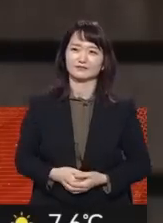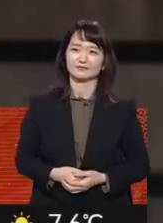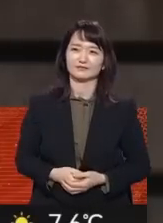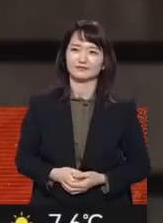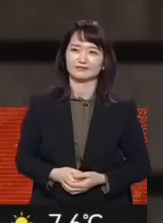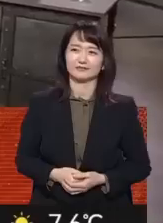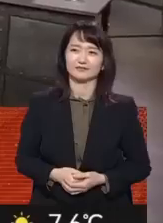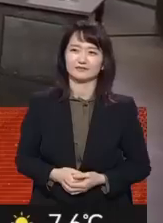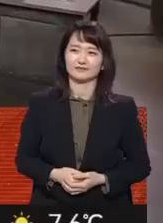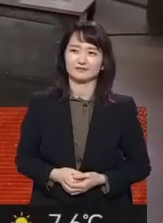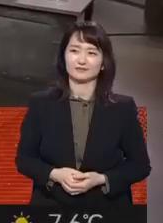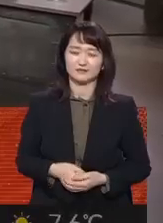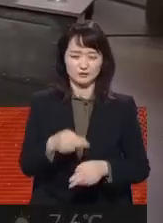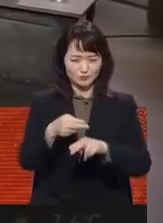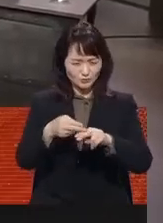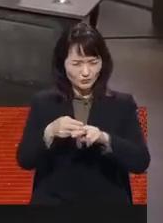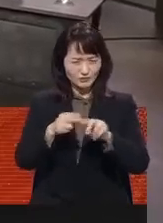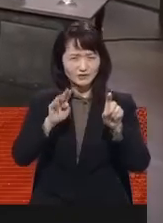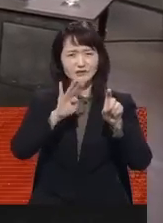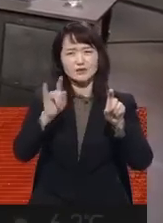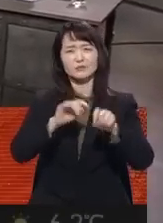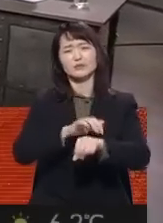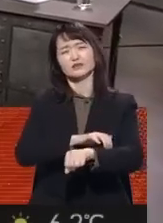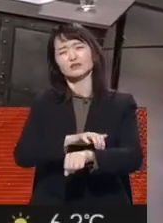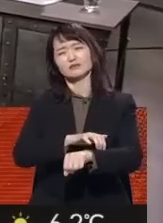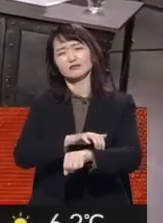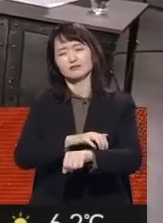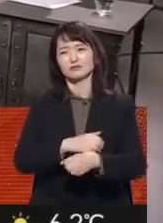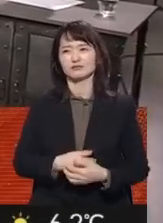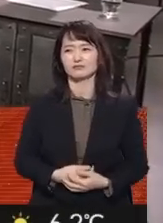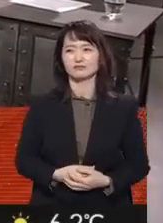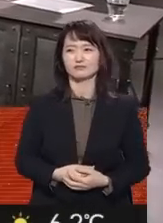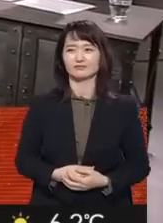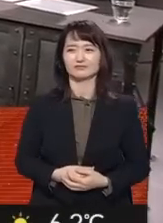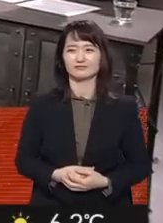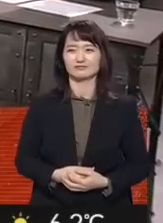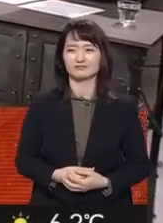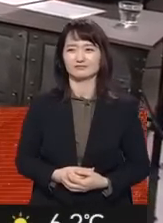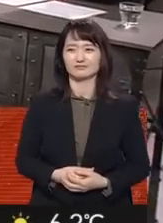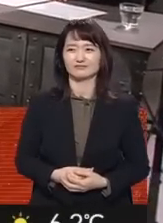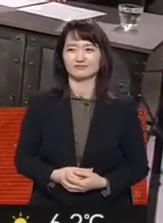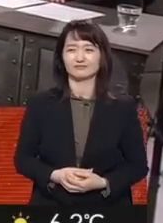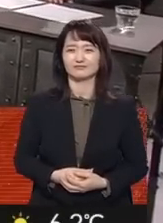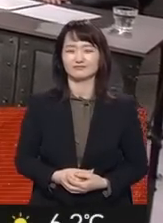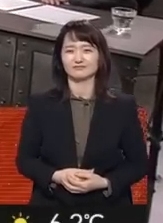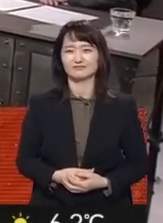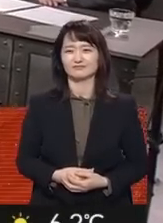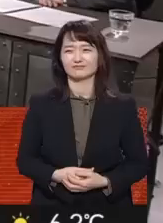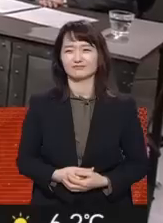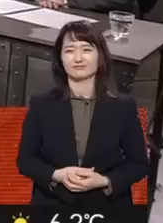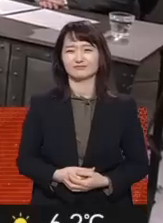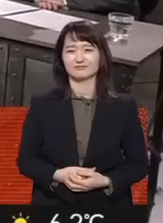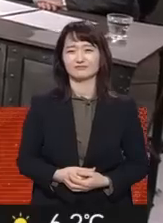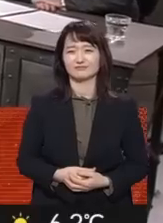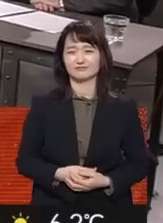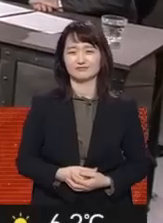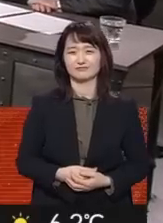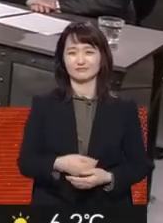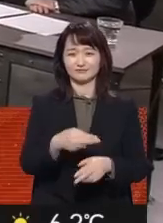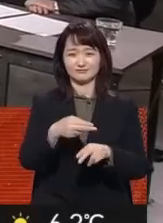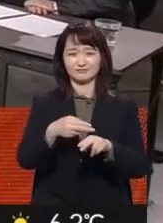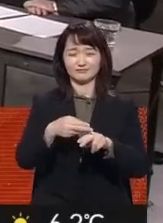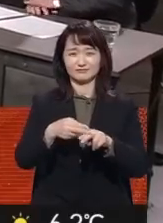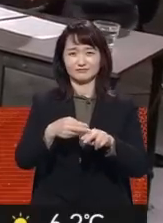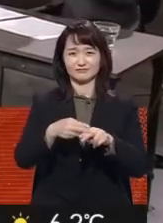그래서 귀찮을걸요 그럼요 훨씬 귀찮습니다 근데 그렇게 만들어 주는 음식 맛없으면 바꿔서